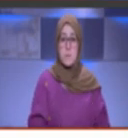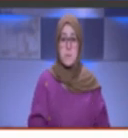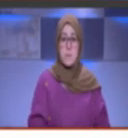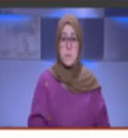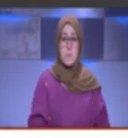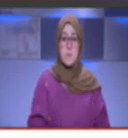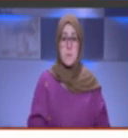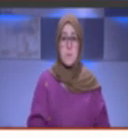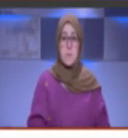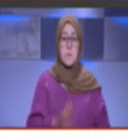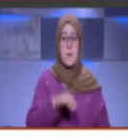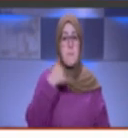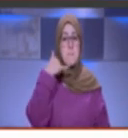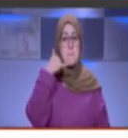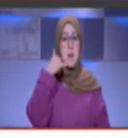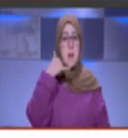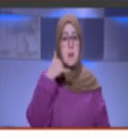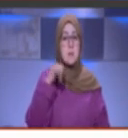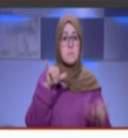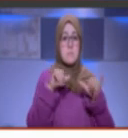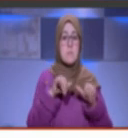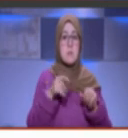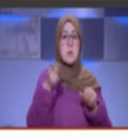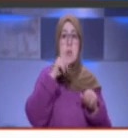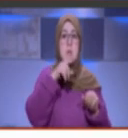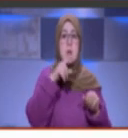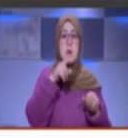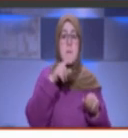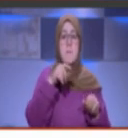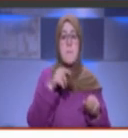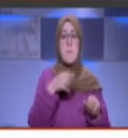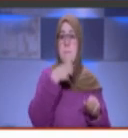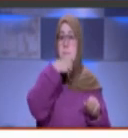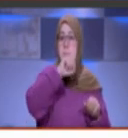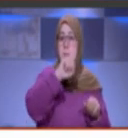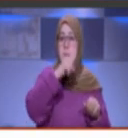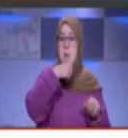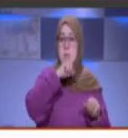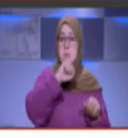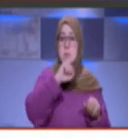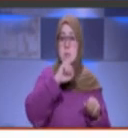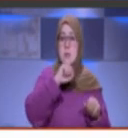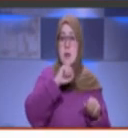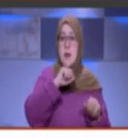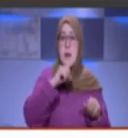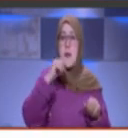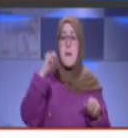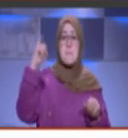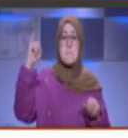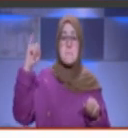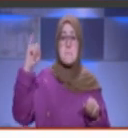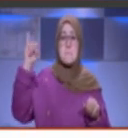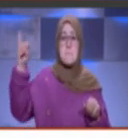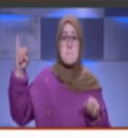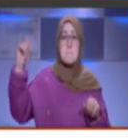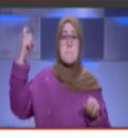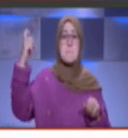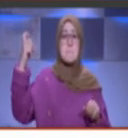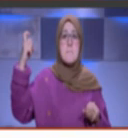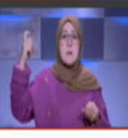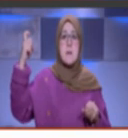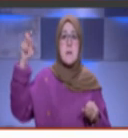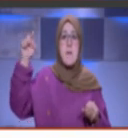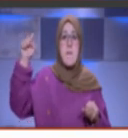عبر الهاتف تنضم إلينا من العاصمة الفرنسية باريس الدكتورة ميرفت ميلاد الكاتبة الصحفية. دكتورة ميرفت، هل رشحت أي تفاصيل